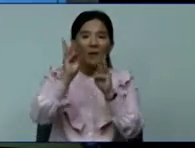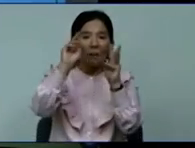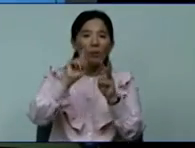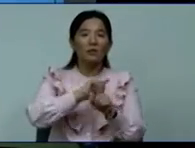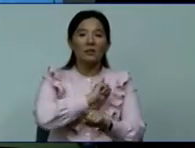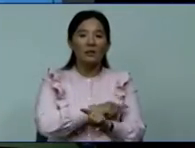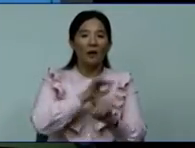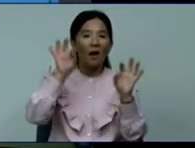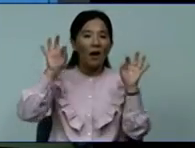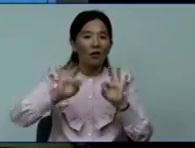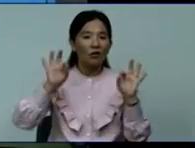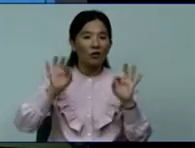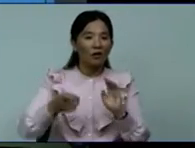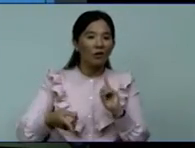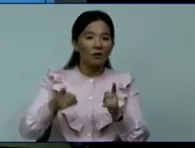окрашиваться